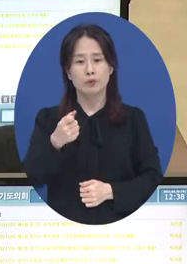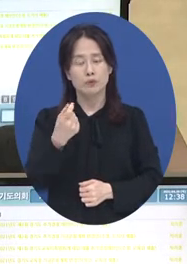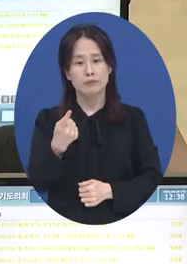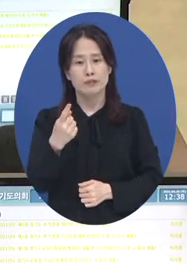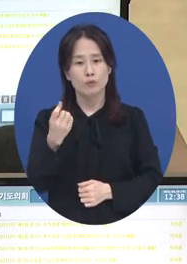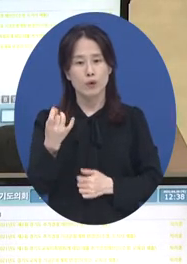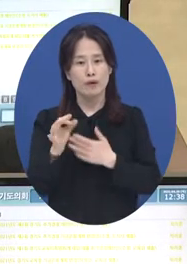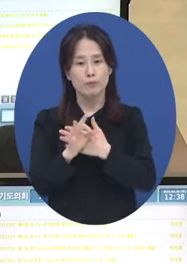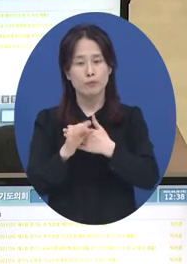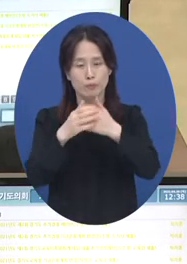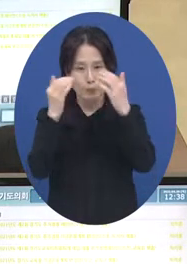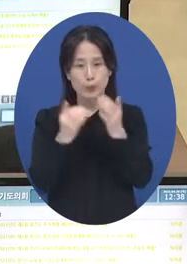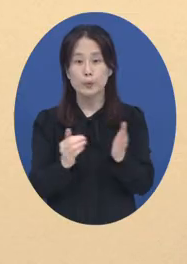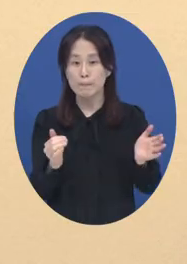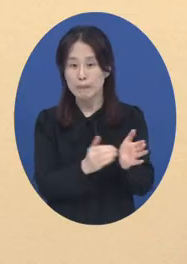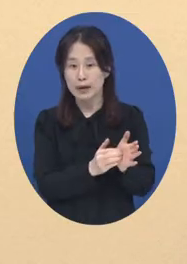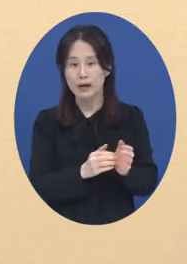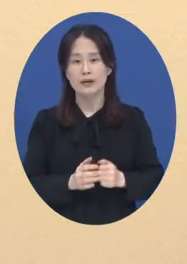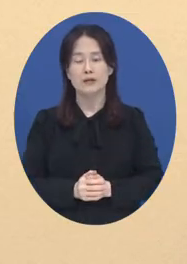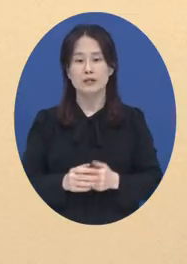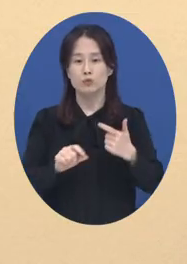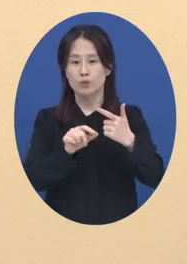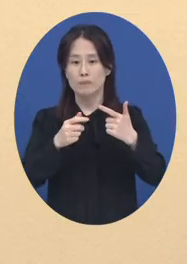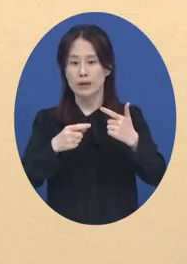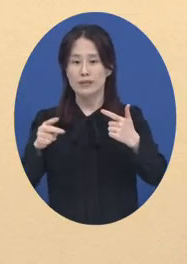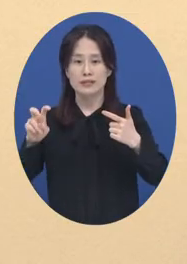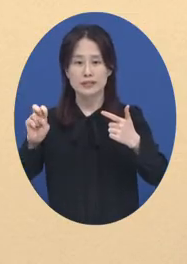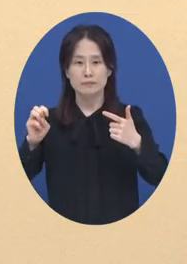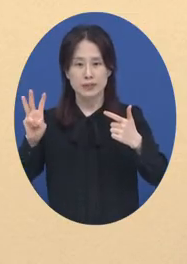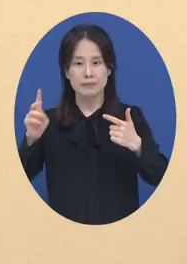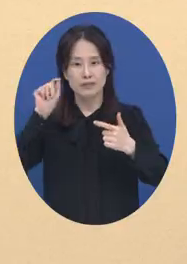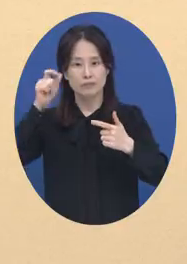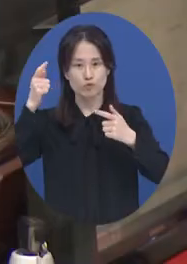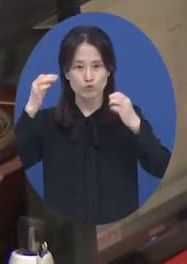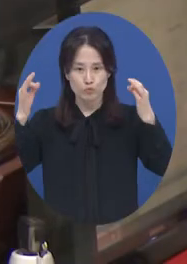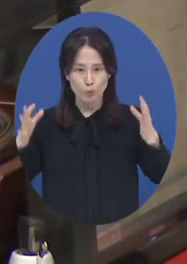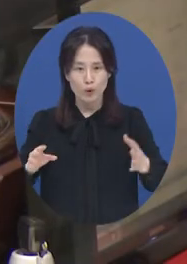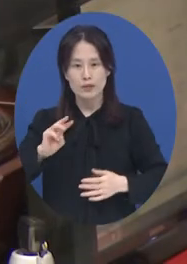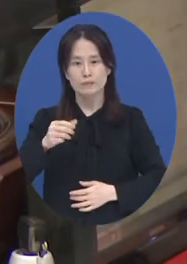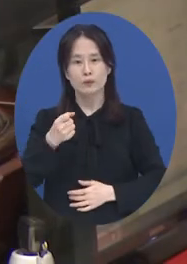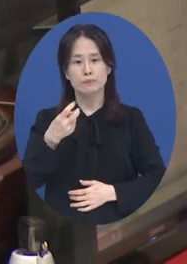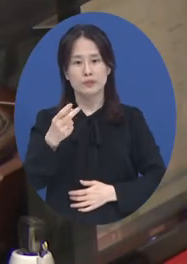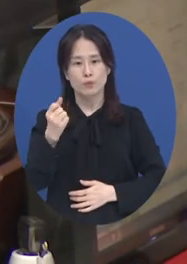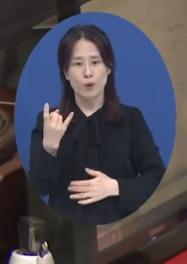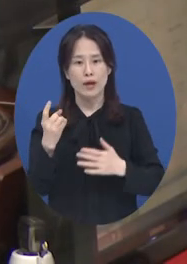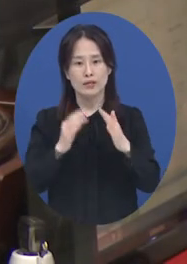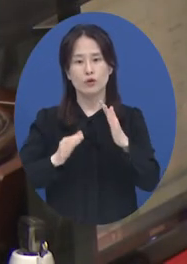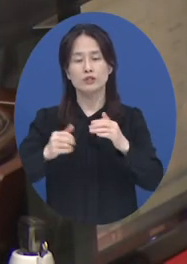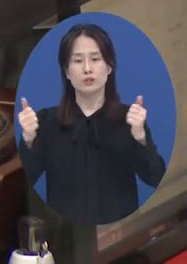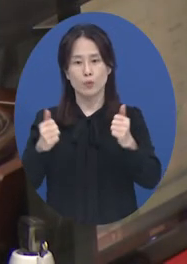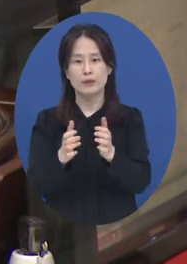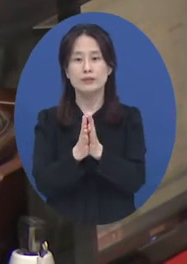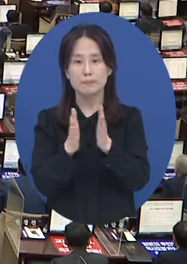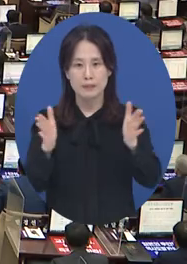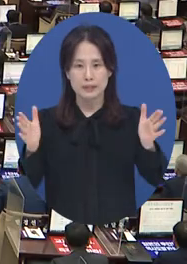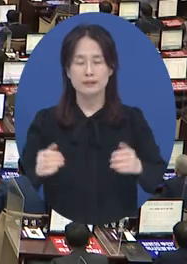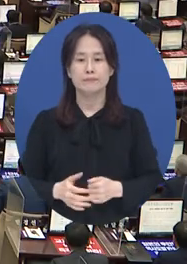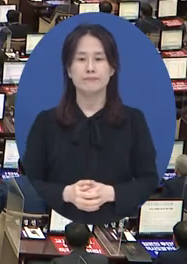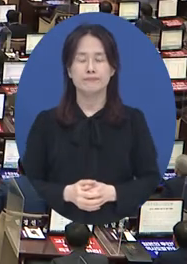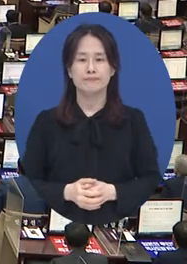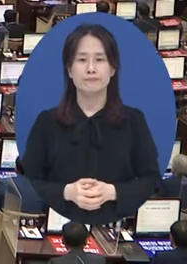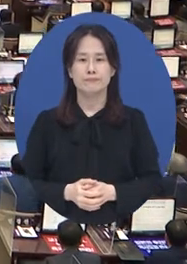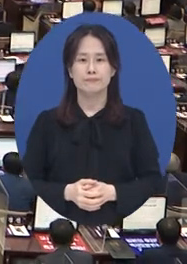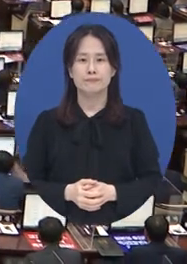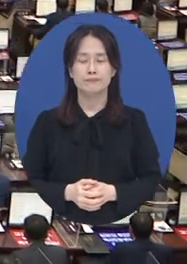351회 임시 일정을 마무리한 경우 대회는 오는 6월 8일부터 23일까지 16일 동안 제 352회 정례회 일정에